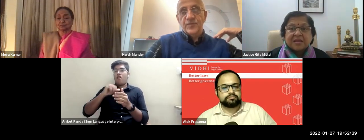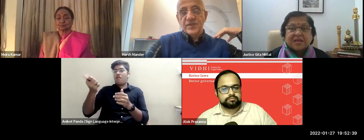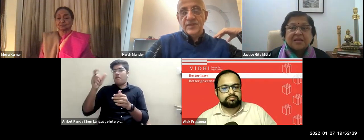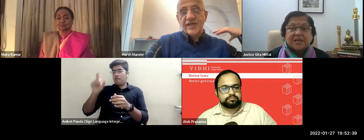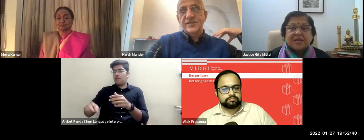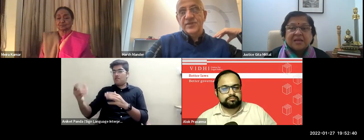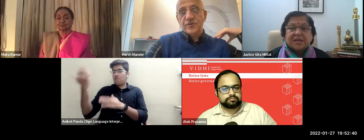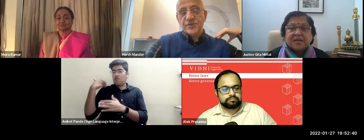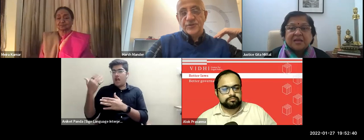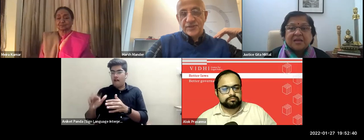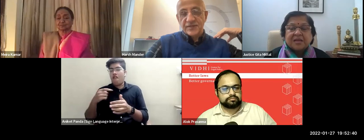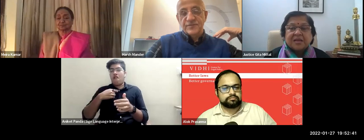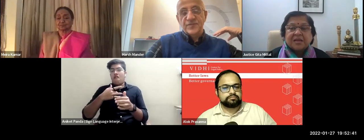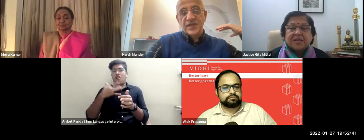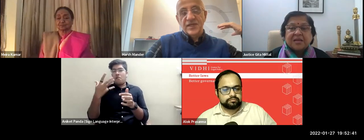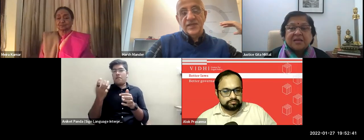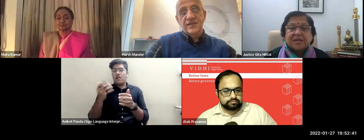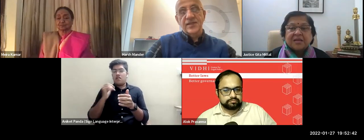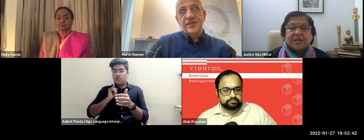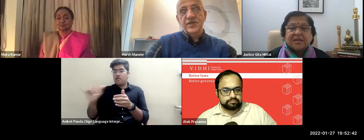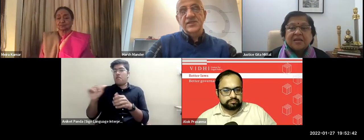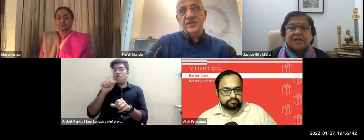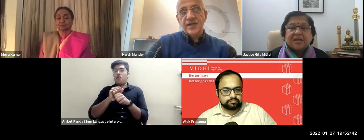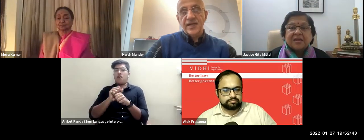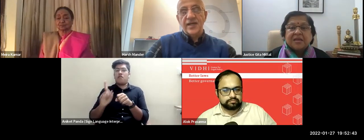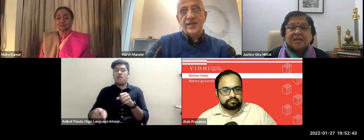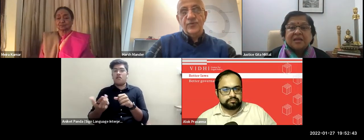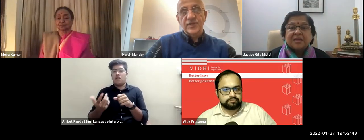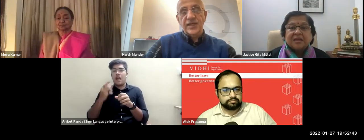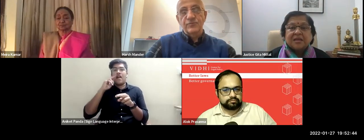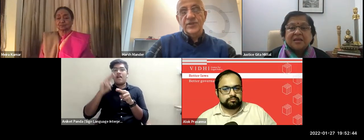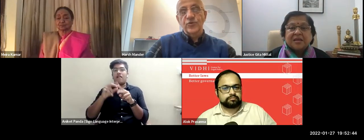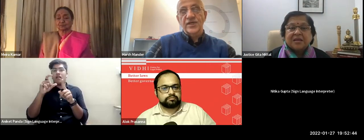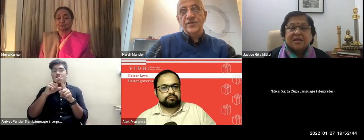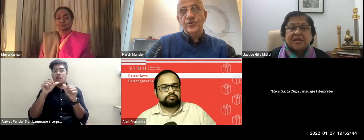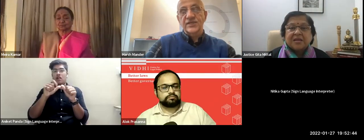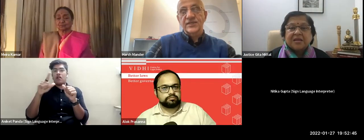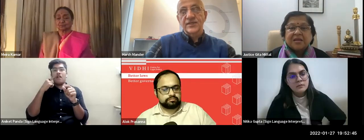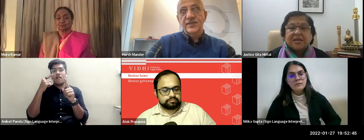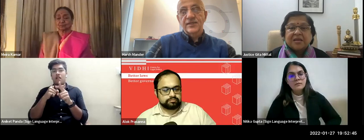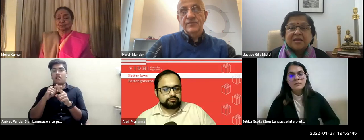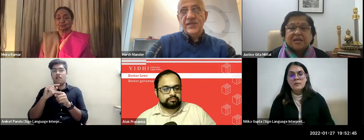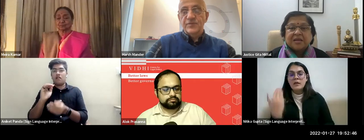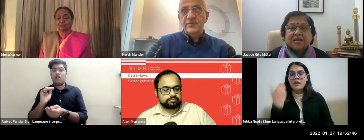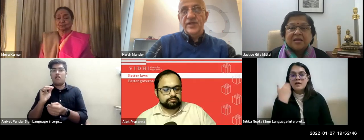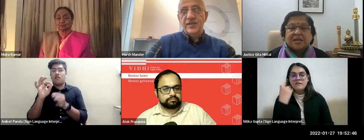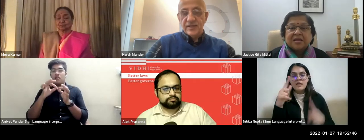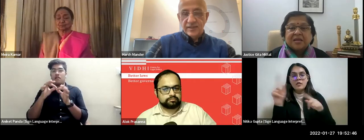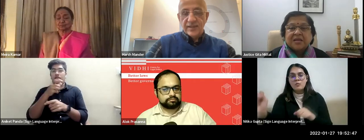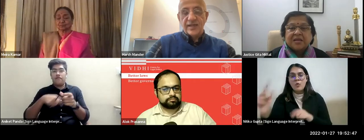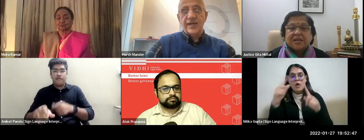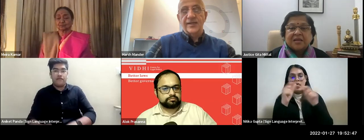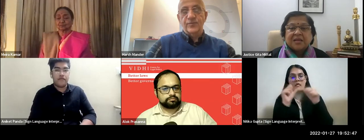तब that is with the Constitution. जब एक दलित बच्ची का गैंग रेप होता है, मुझे वो दर्द हो जैसे मेरे अपनी